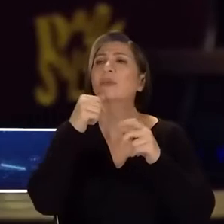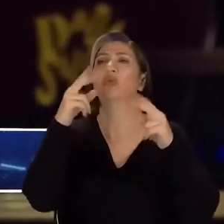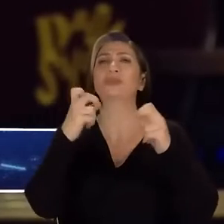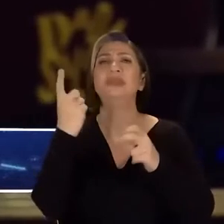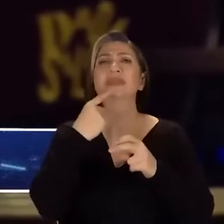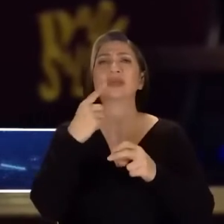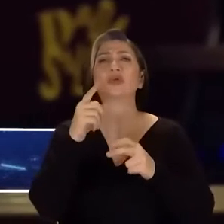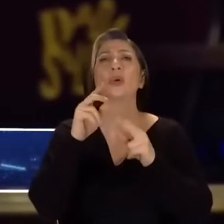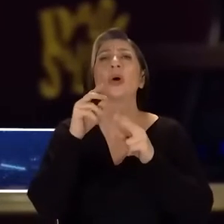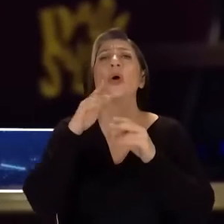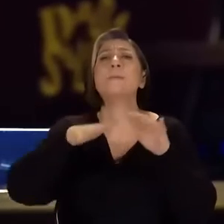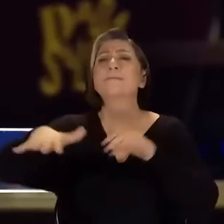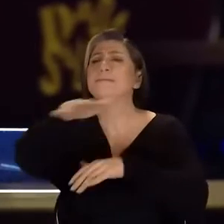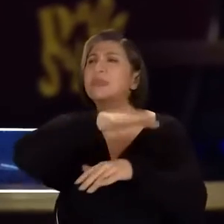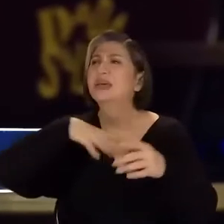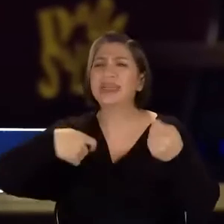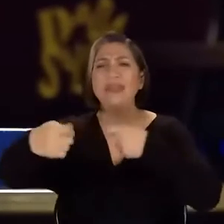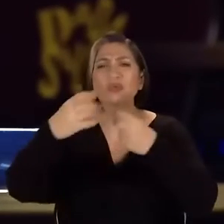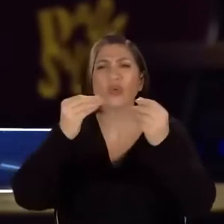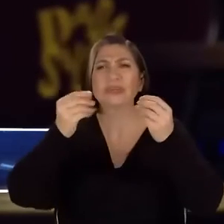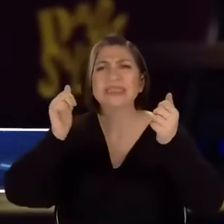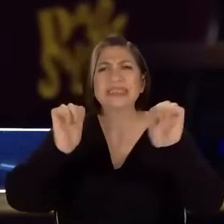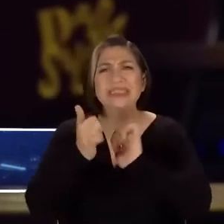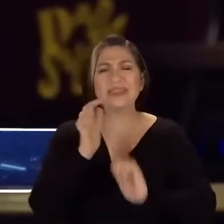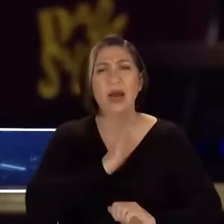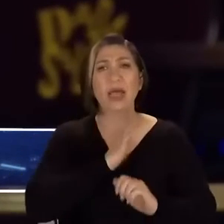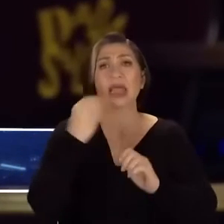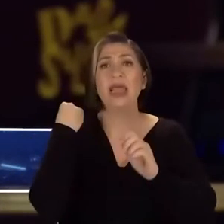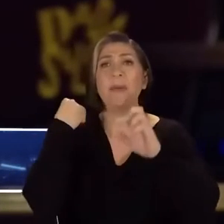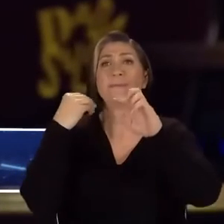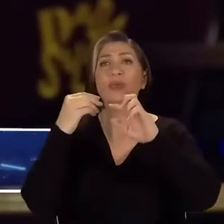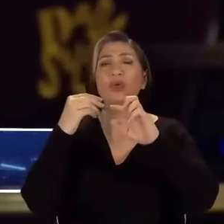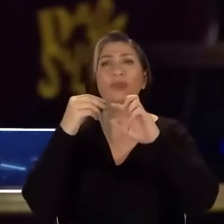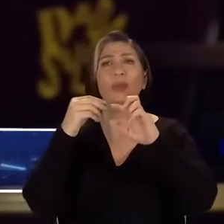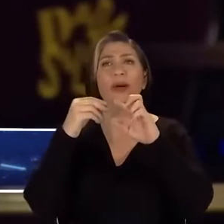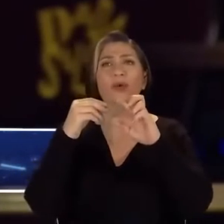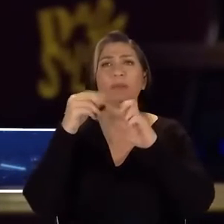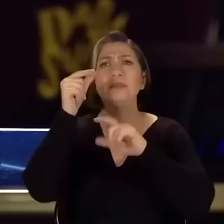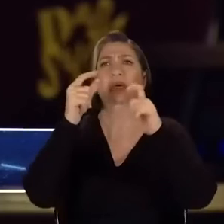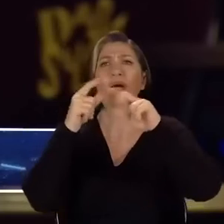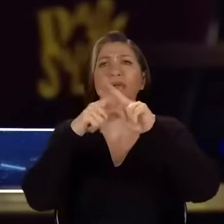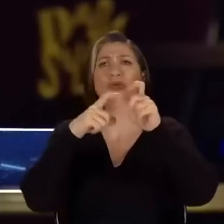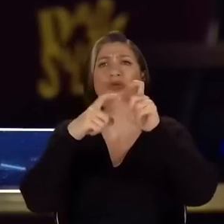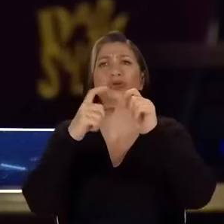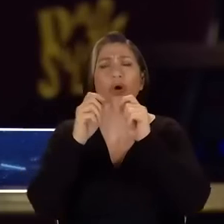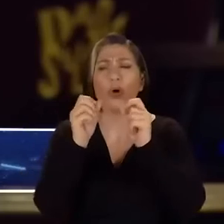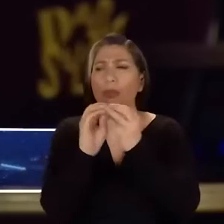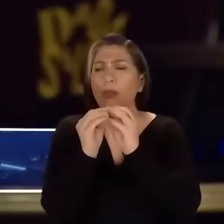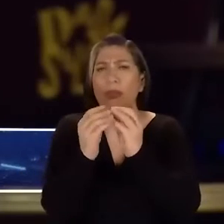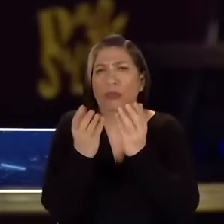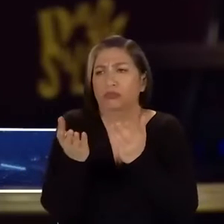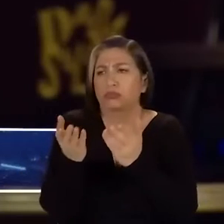ya piyasada çok talep var, sıkışıklık da var. Evet, yeni Picasso'lar basıyoruz. Aynı şey olacak mıydı? Yani yarın sizin